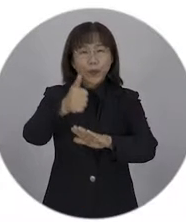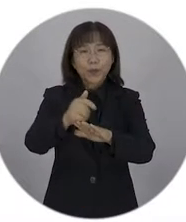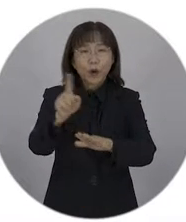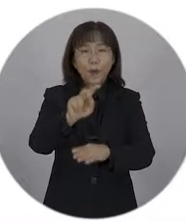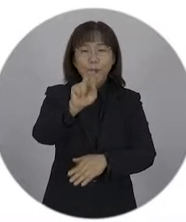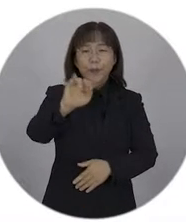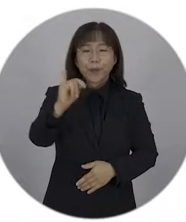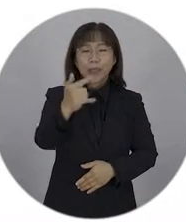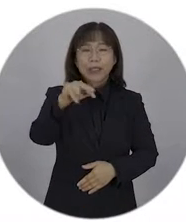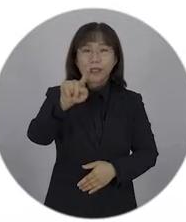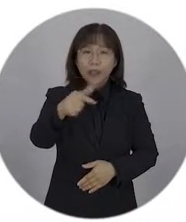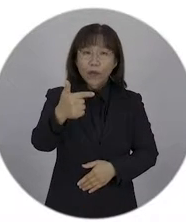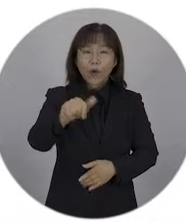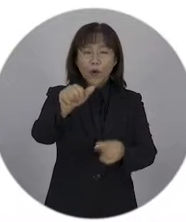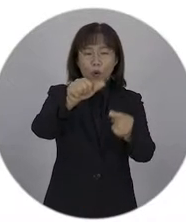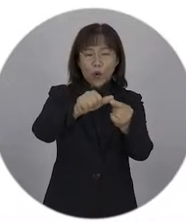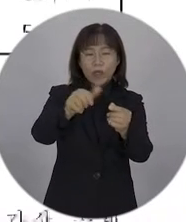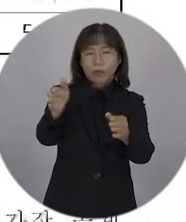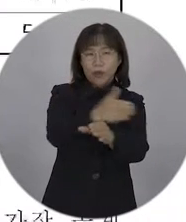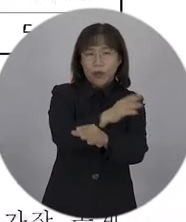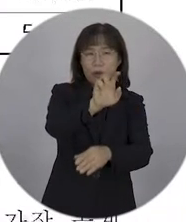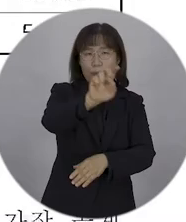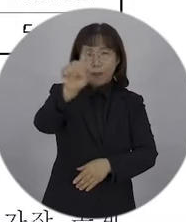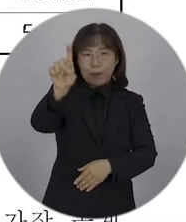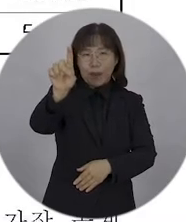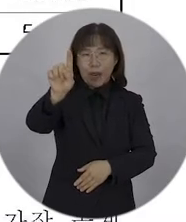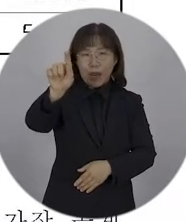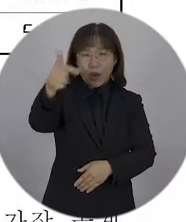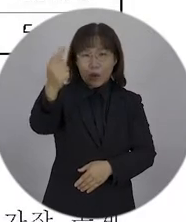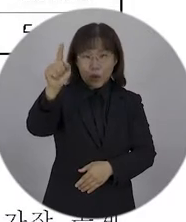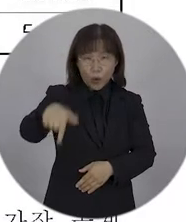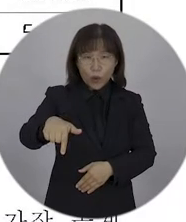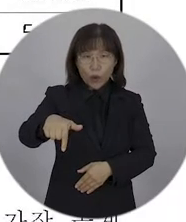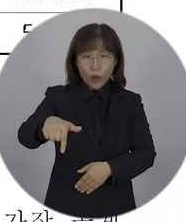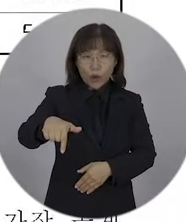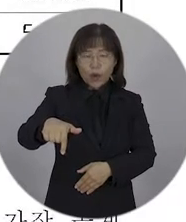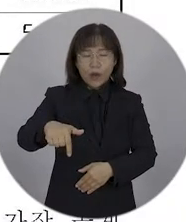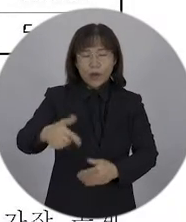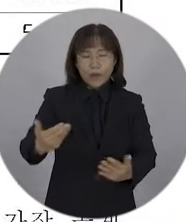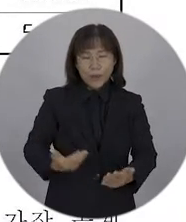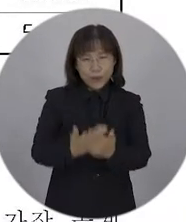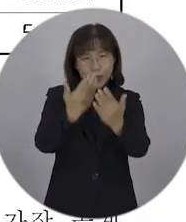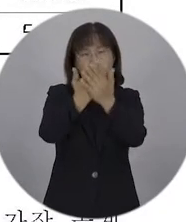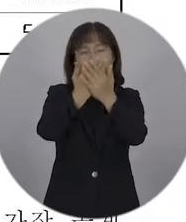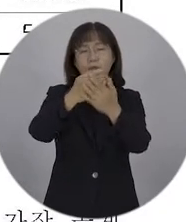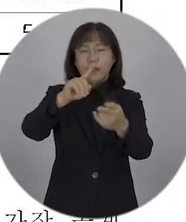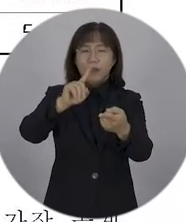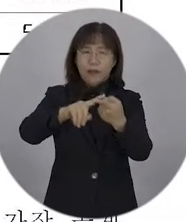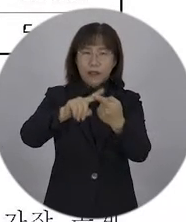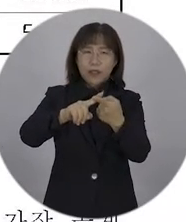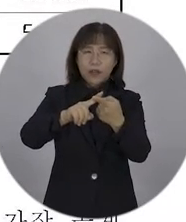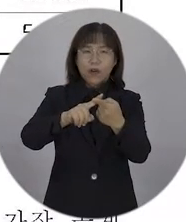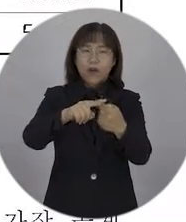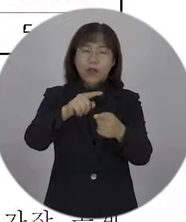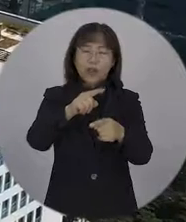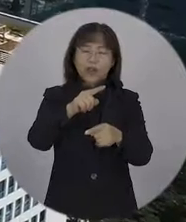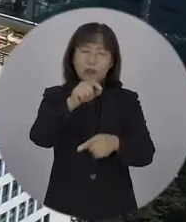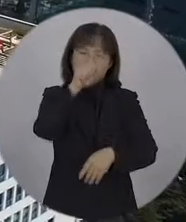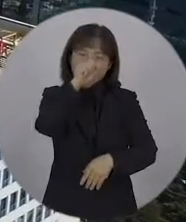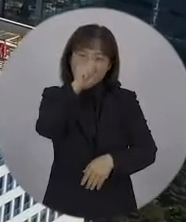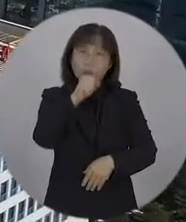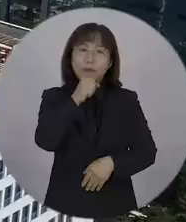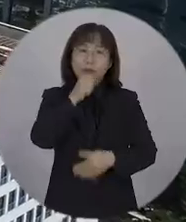민선 5기부터 본격 진행된 마곡지구의 성공적인 개발에 따른 결과로 풀이되고 있습니다. 한편